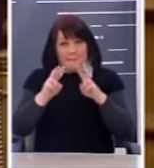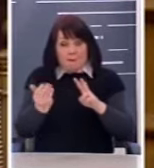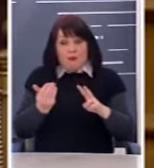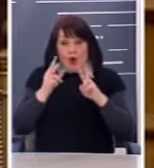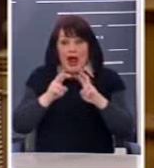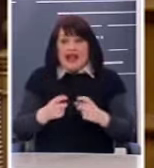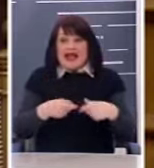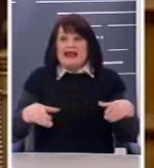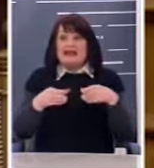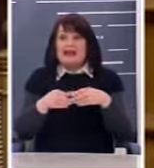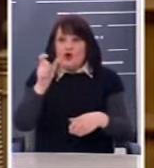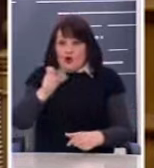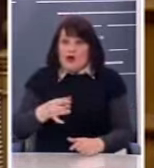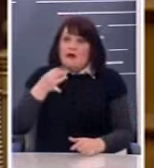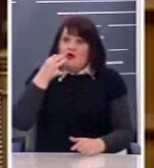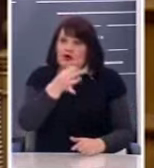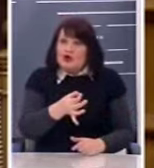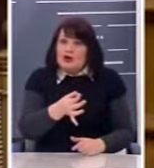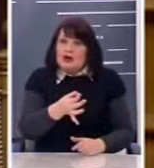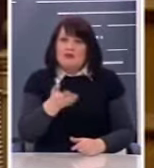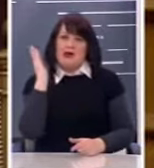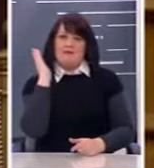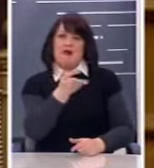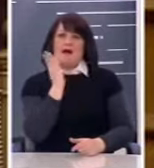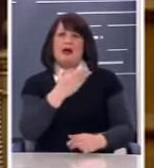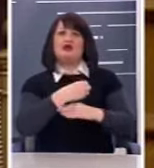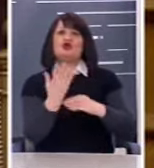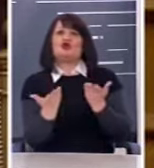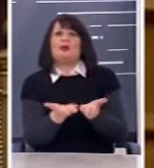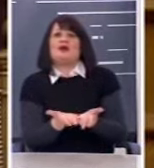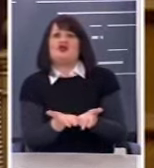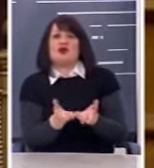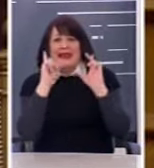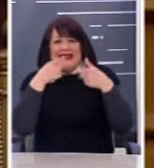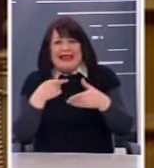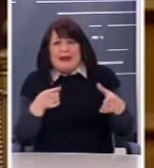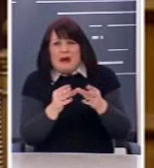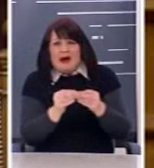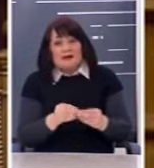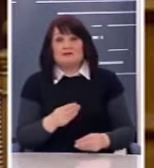ο ίδιος έκανε δήλωση και είπε: βαράτε το Πασόκ και τη Δημοκρατική Συμπαράταξη. Αλήθεια?